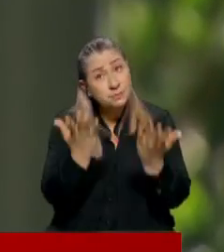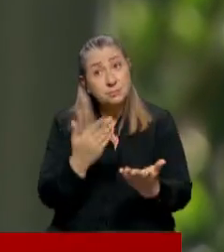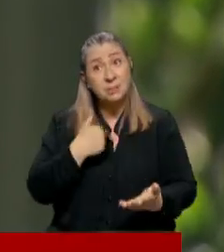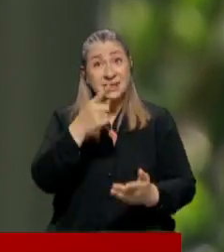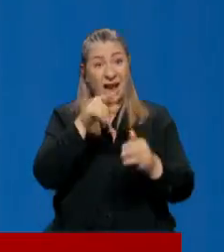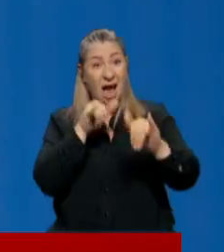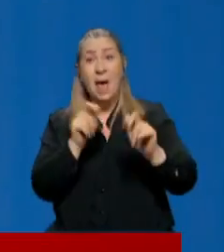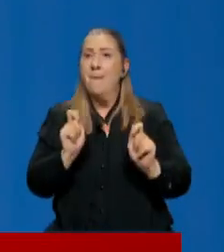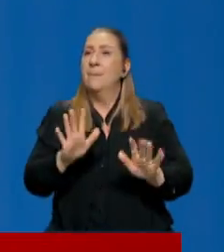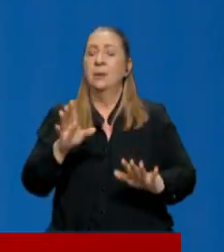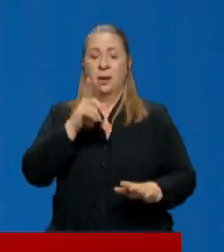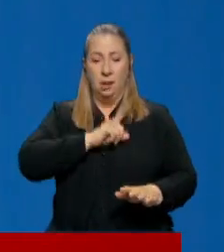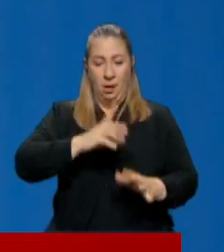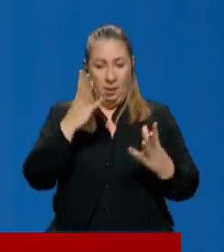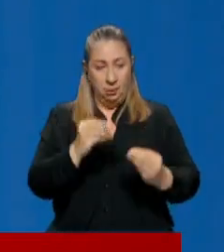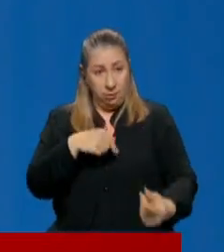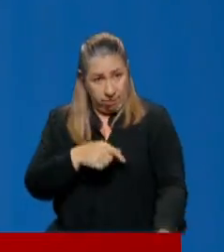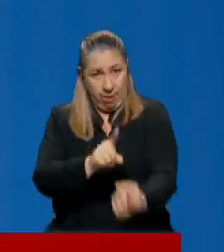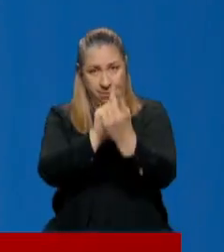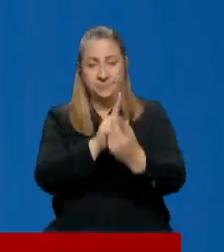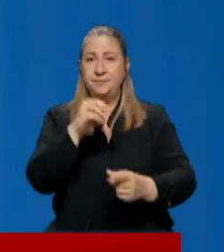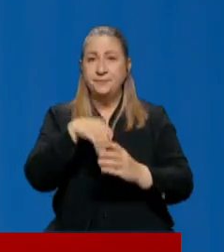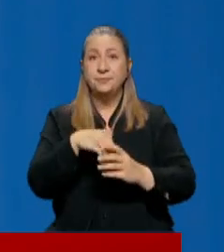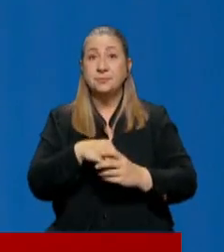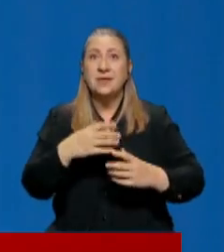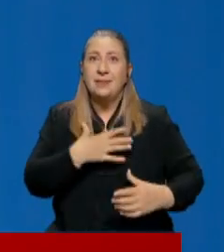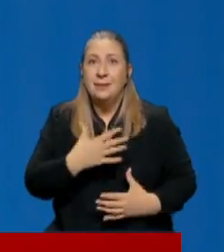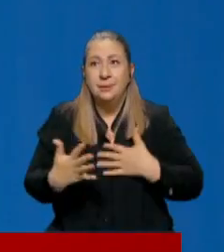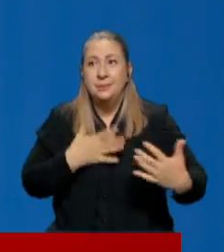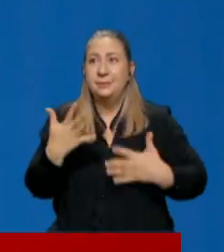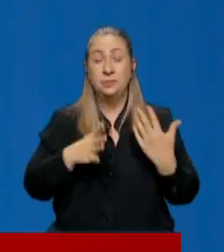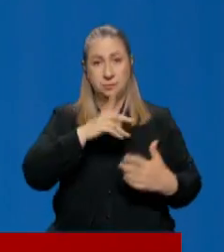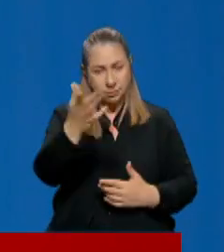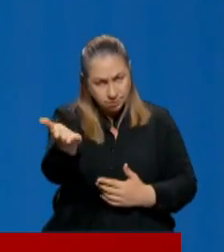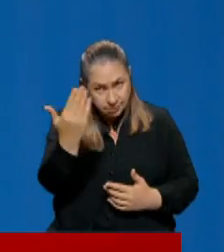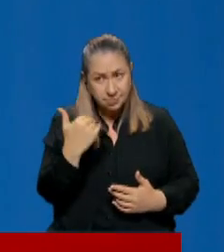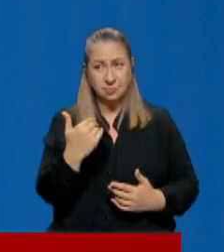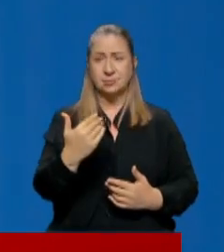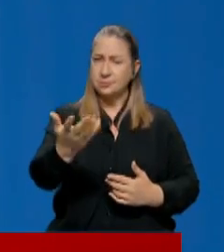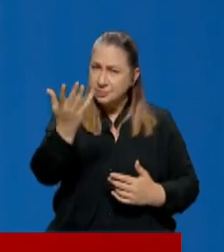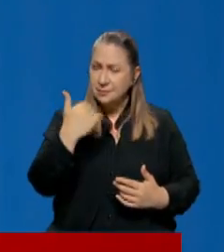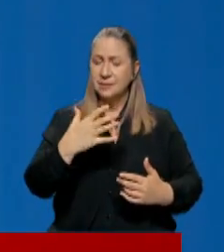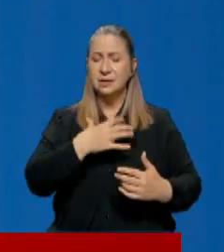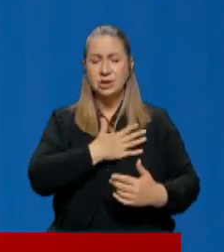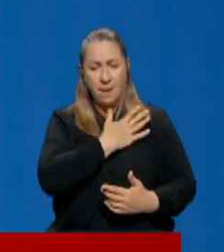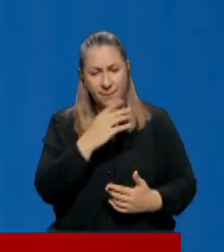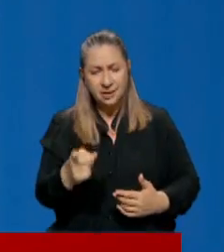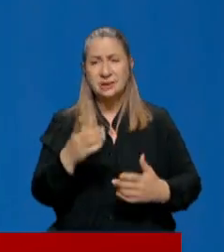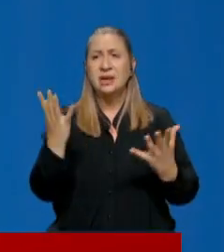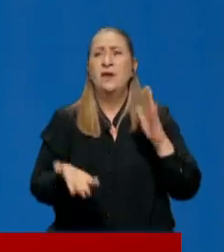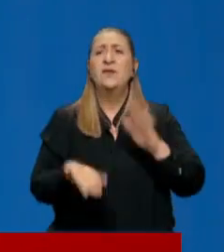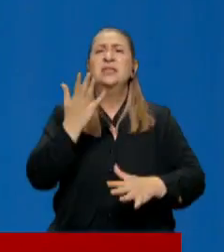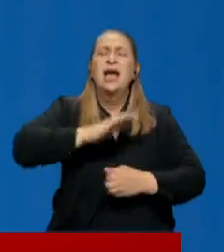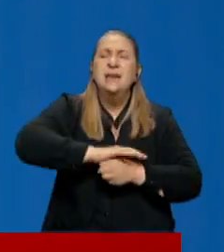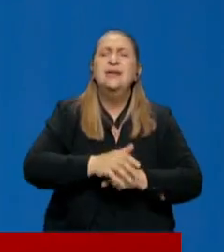senin seviyene düşmem. Aday olmak, karşıma çıkmak için de can atıyorsun. Gel kendine ve partine daha